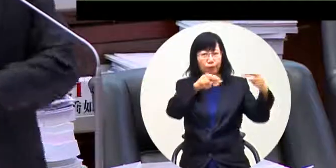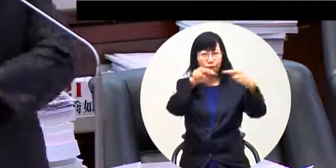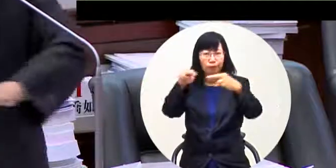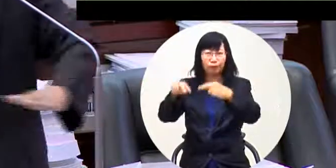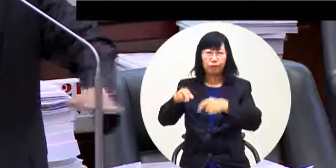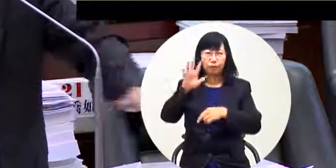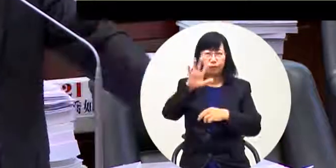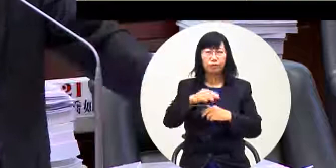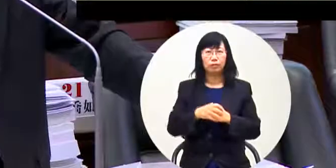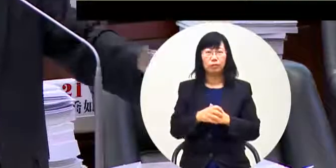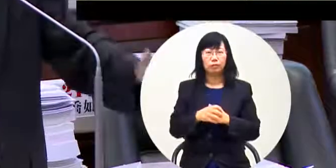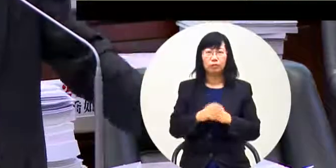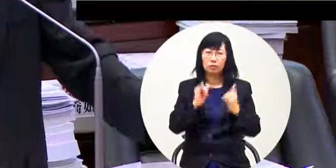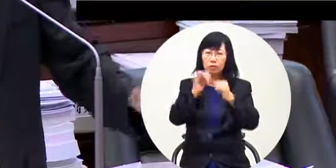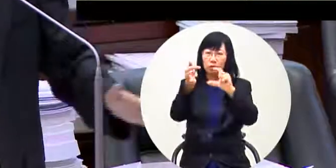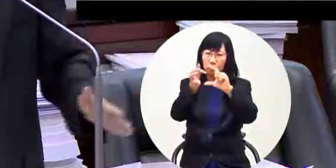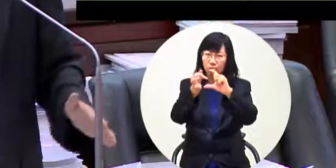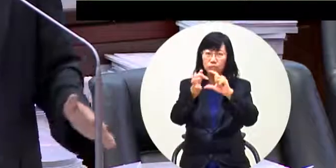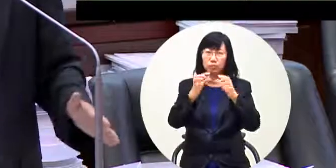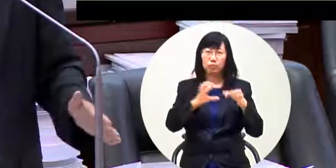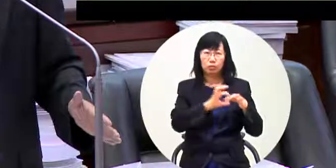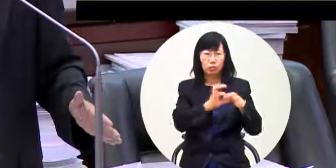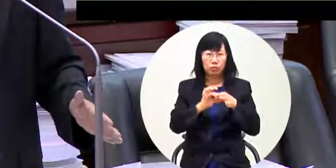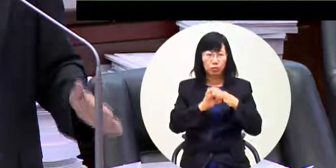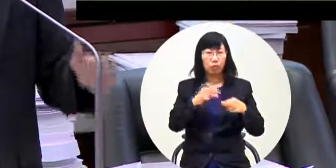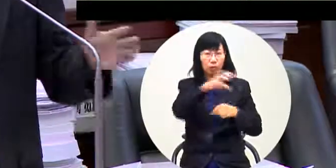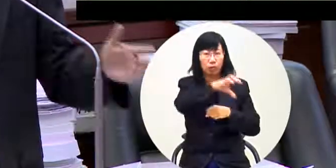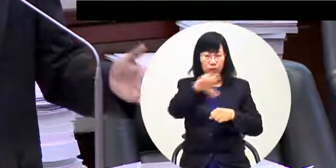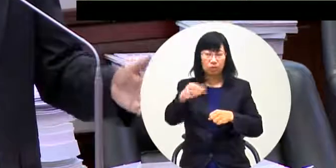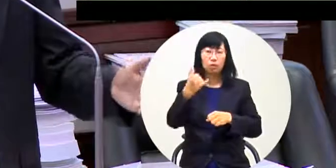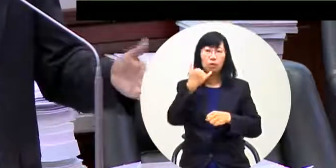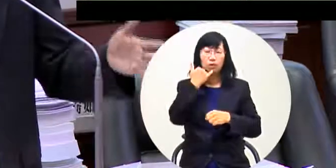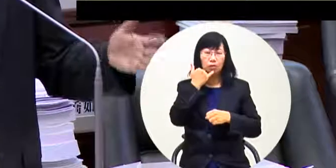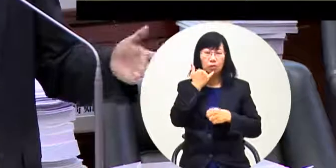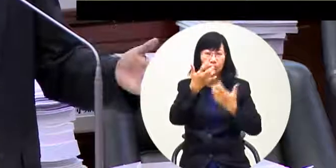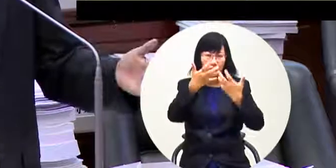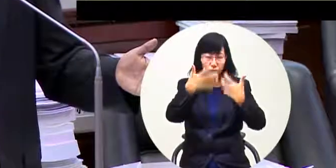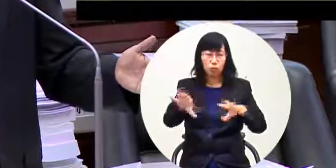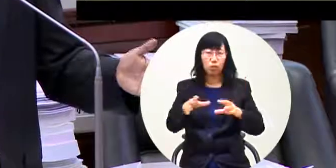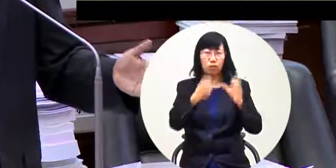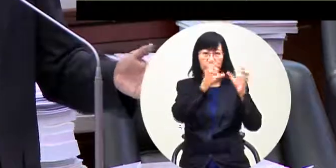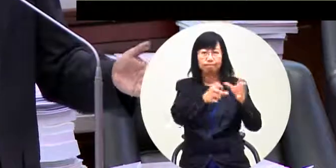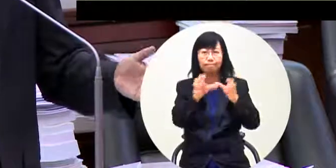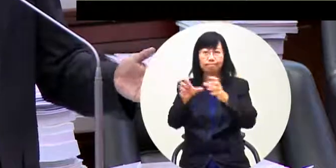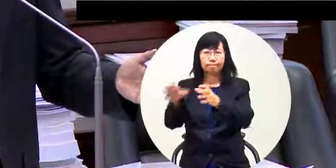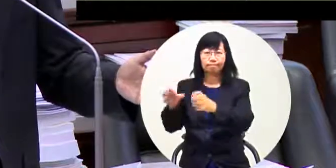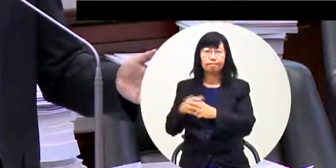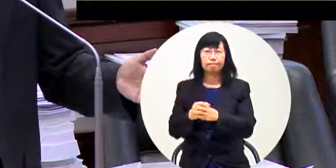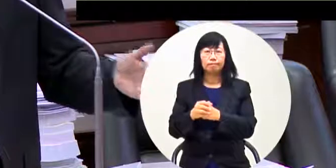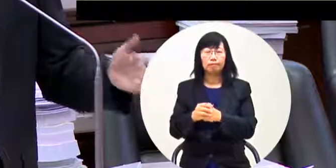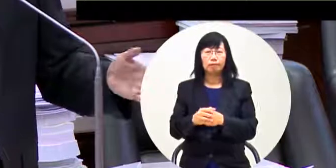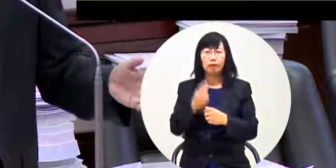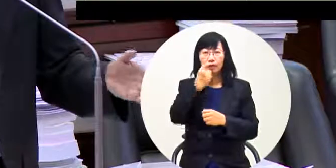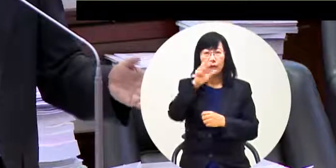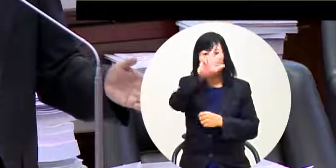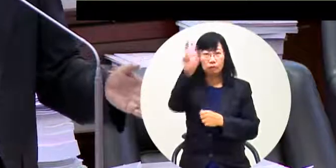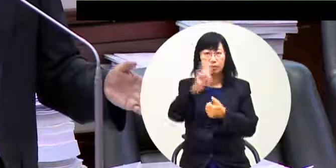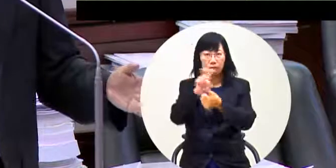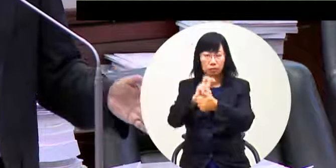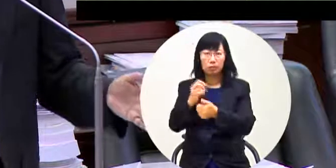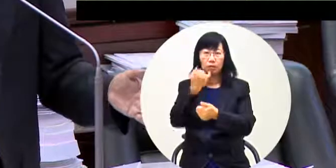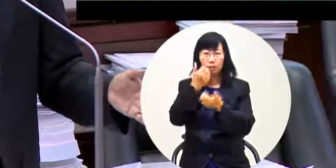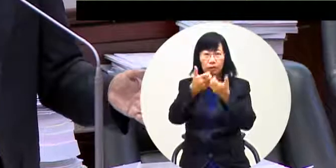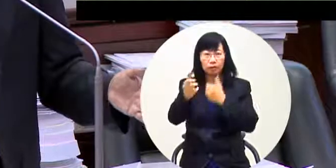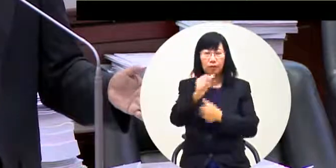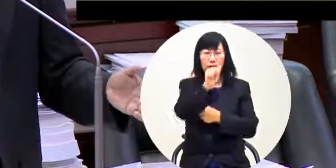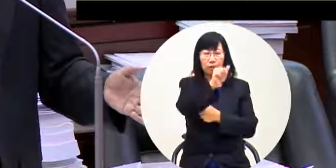是多广设社区的关怀站。我们日照中心分的 ABC， 一切都是网谈，浪费这些